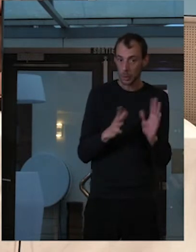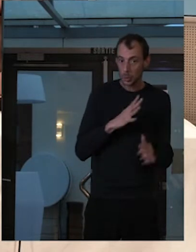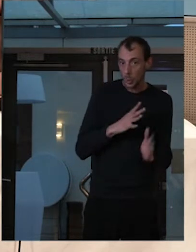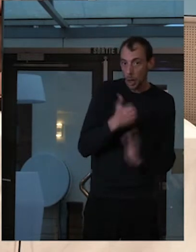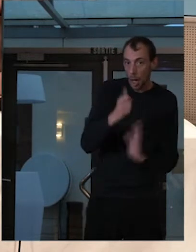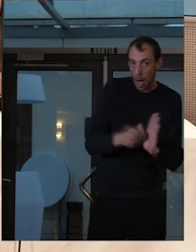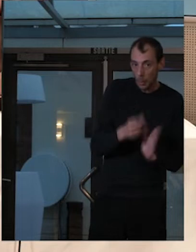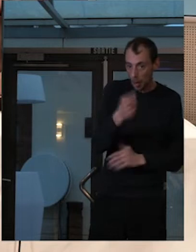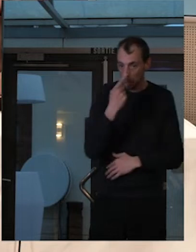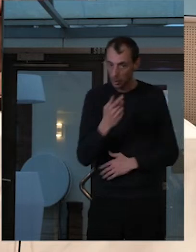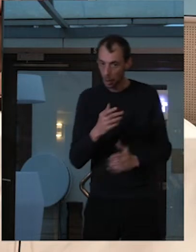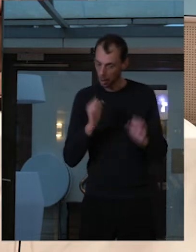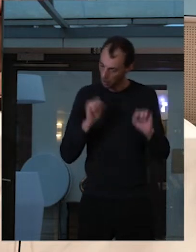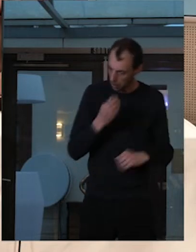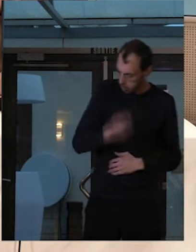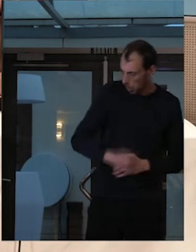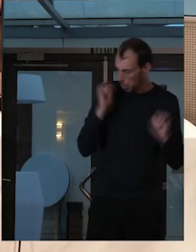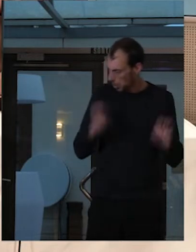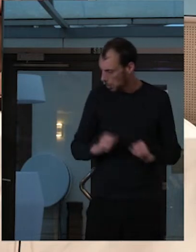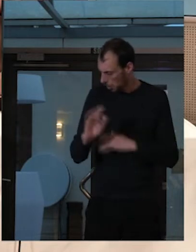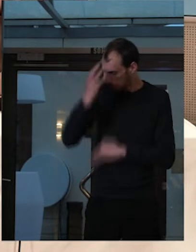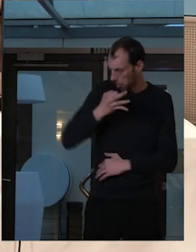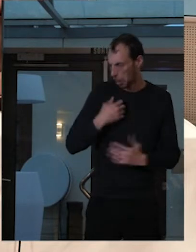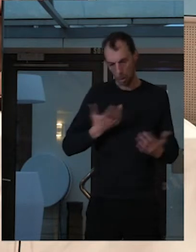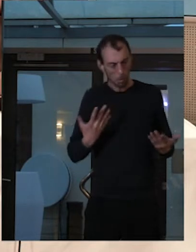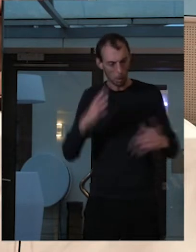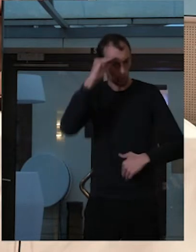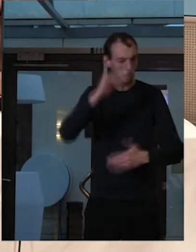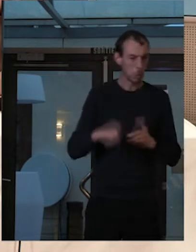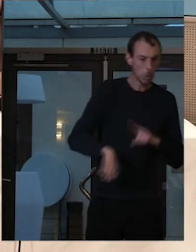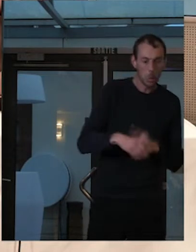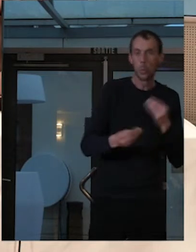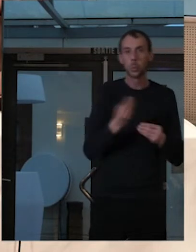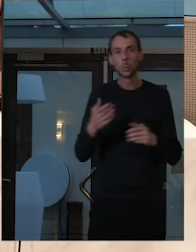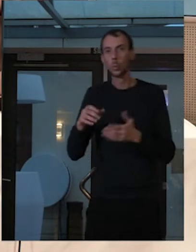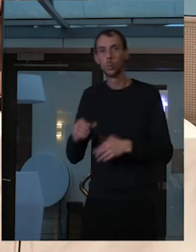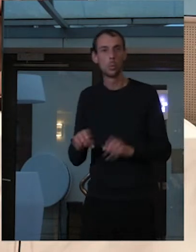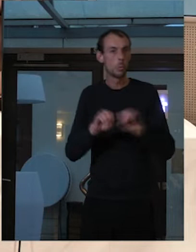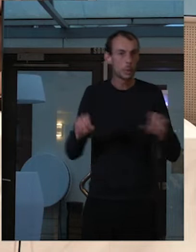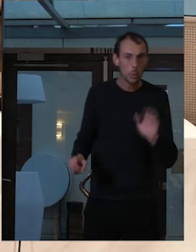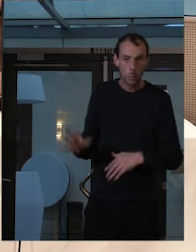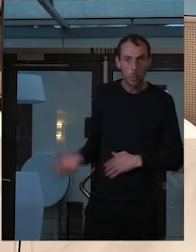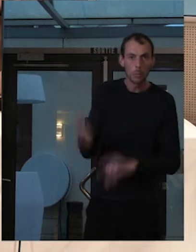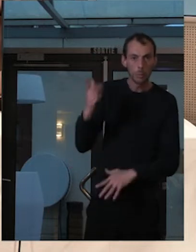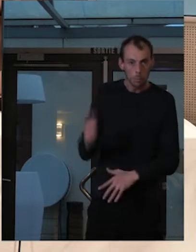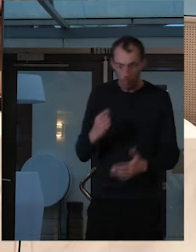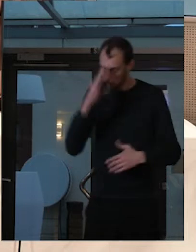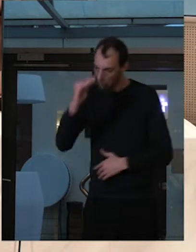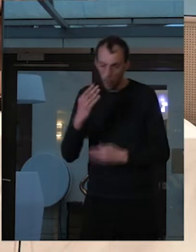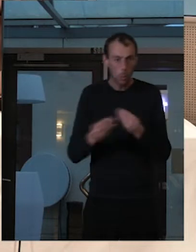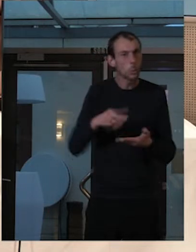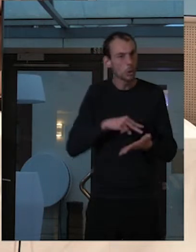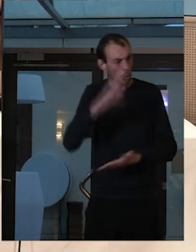suis footballeuse professionnelle, je suis twirler, je suis danseuse ou je suis dirigeante d'un club de haut niveau ?» Voilà, comment est-ce que